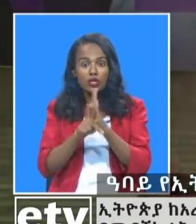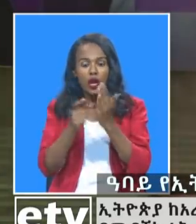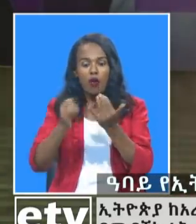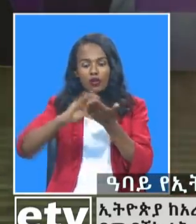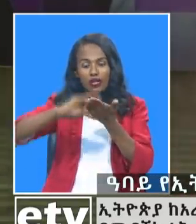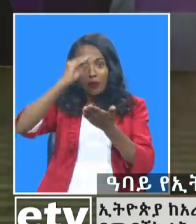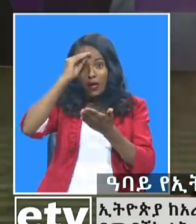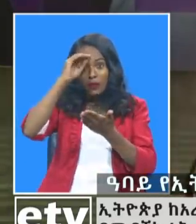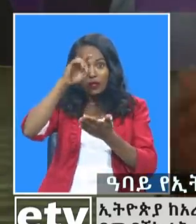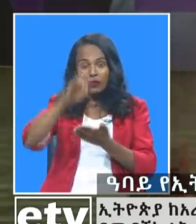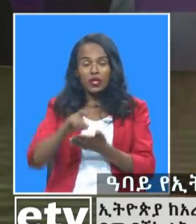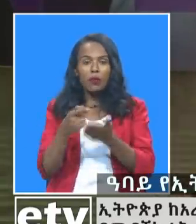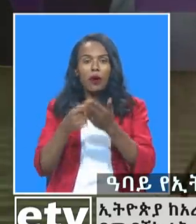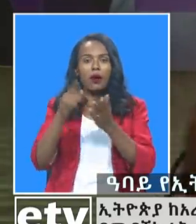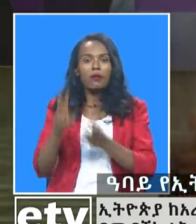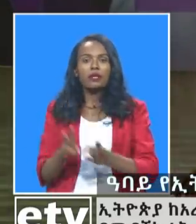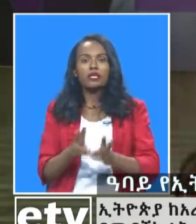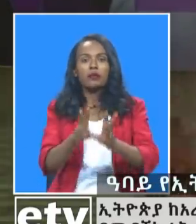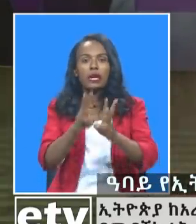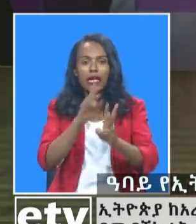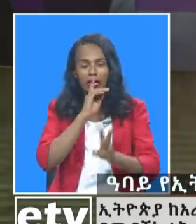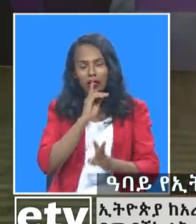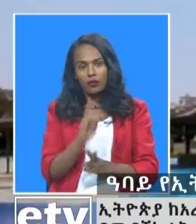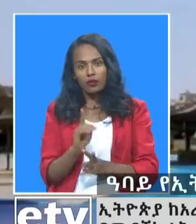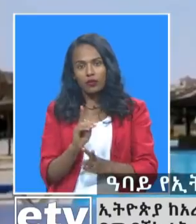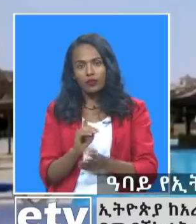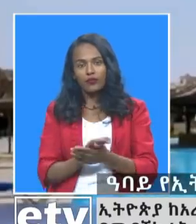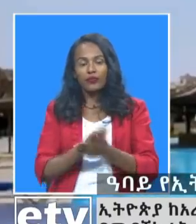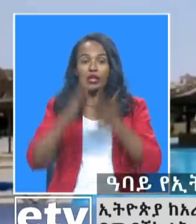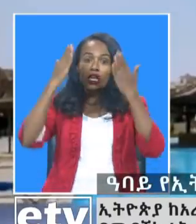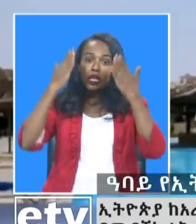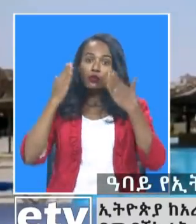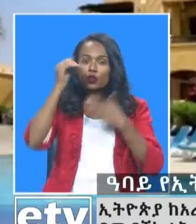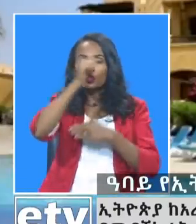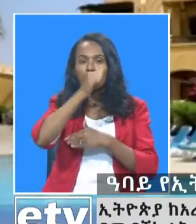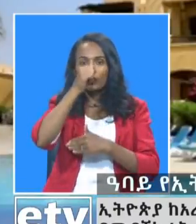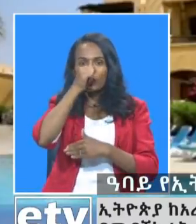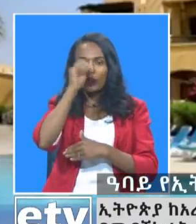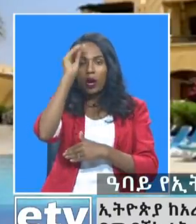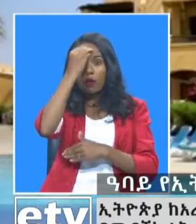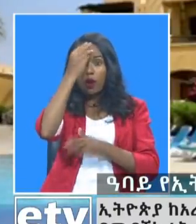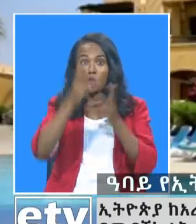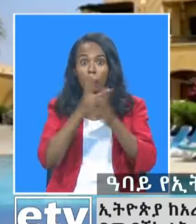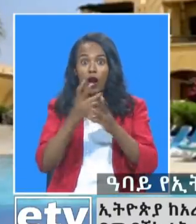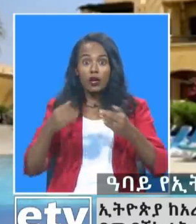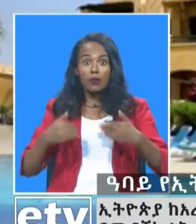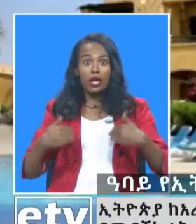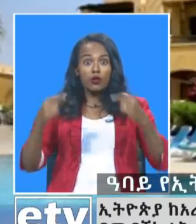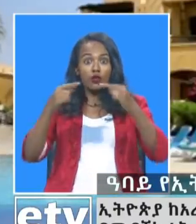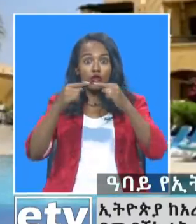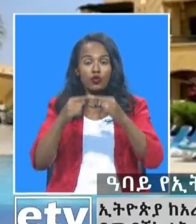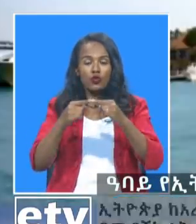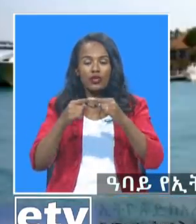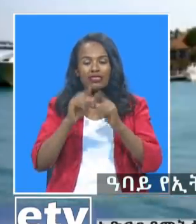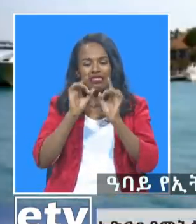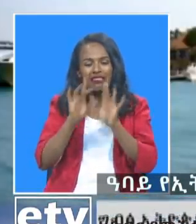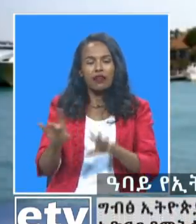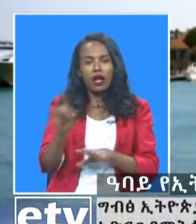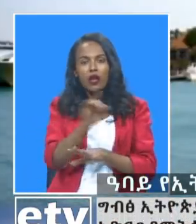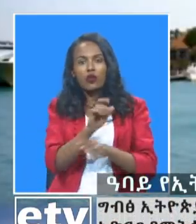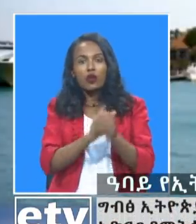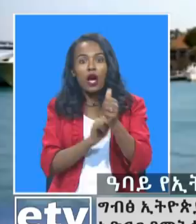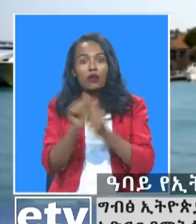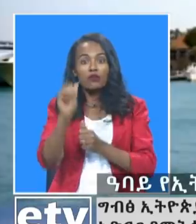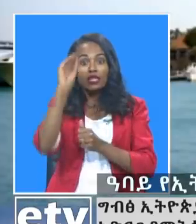ልንማርበት የሚገባ ነው። በዛ መንገድም እየተሄደ ይመስለኛል። ግብጾች በኢትዮጵያና በአረቡ ዓለም ያለው ግንኙነት የሻከረ እንዲሆን አለፍ ሲልም